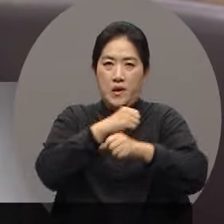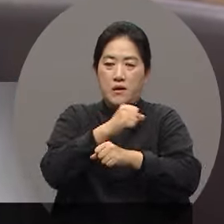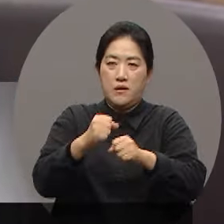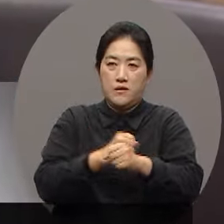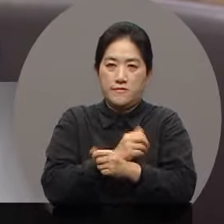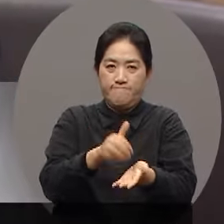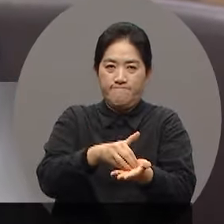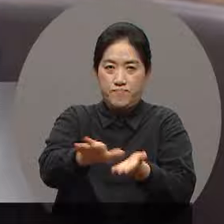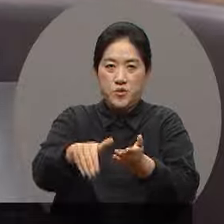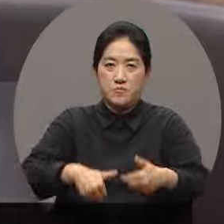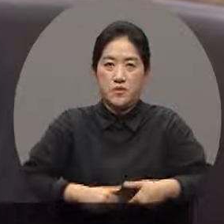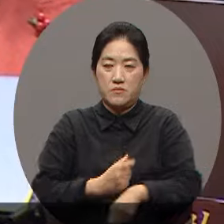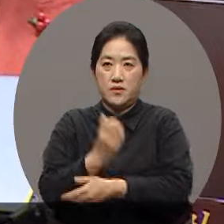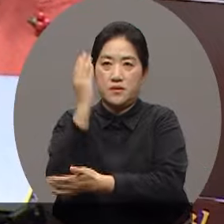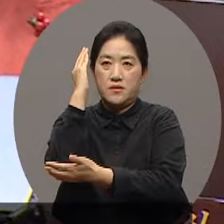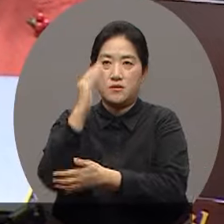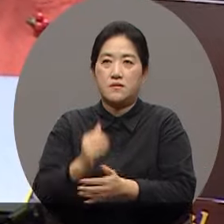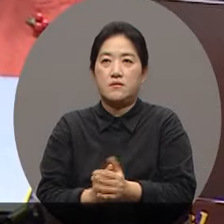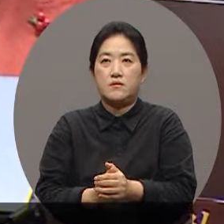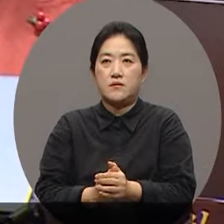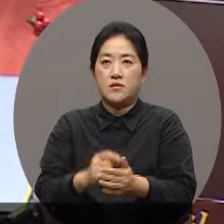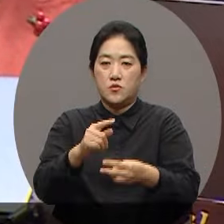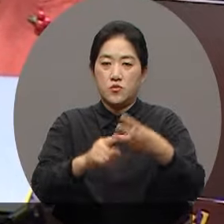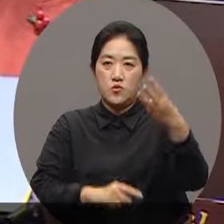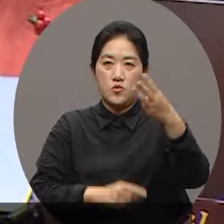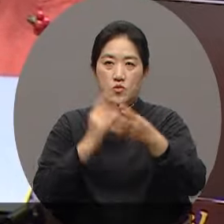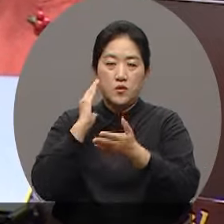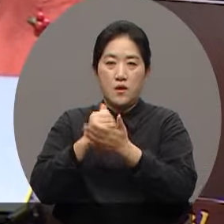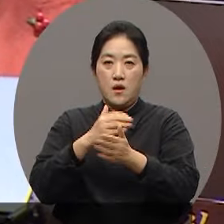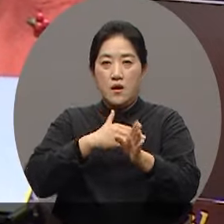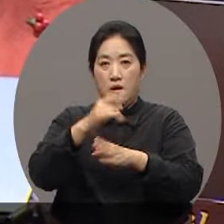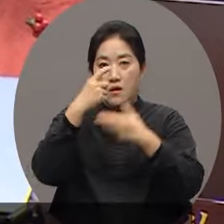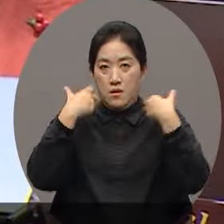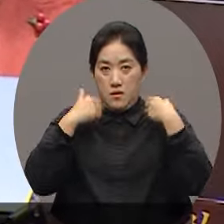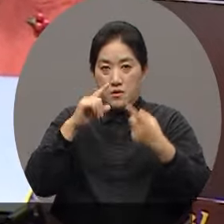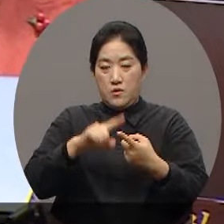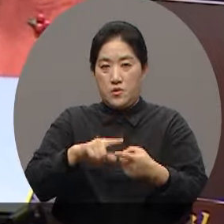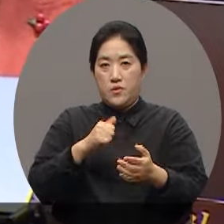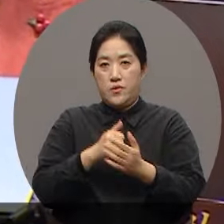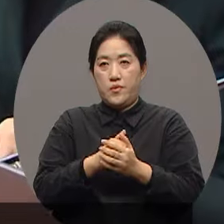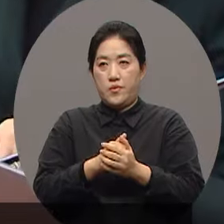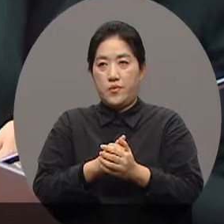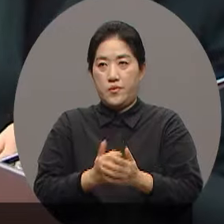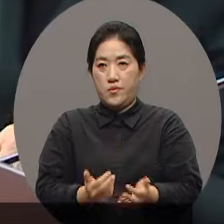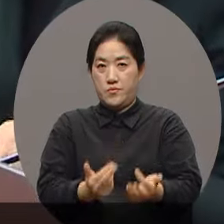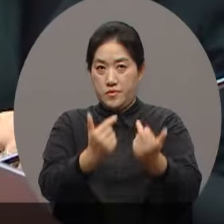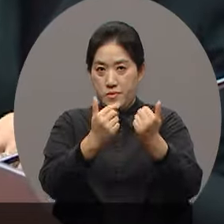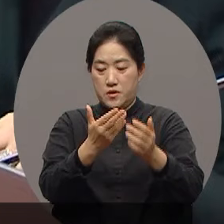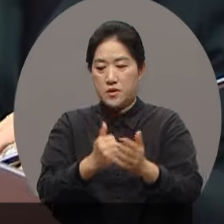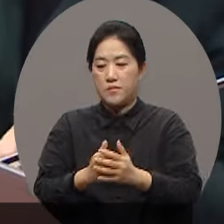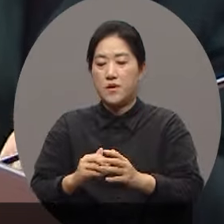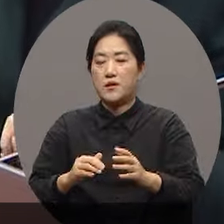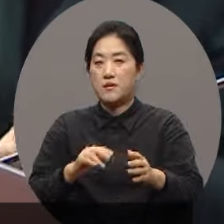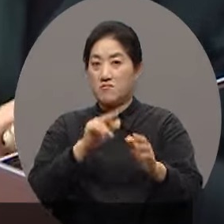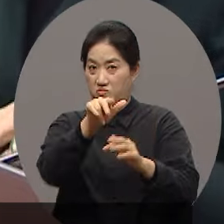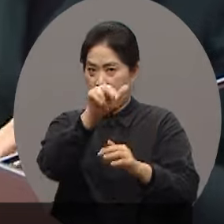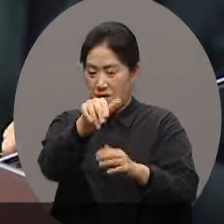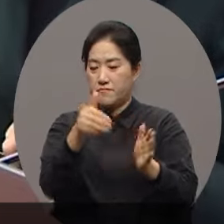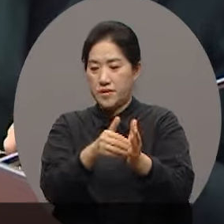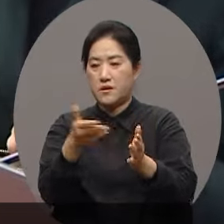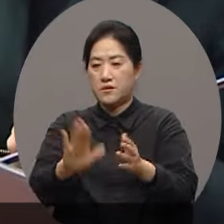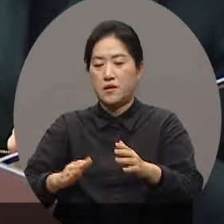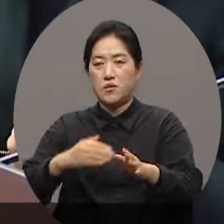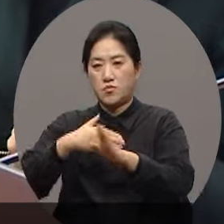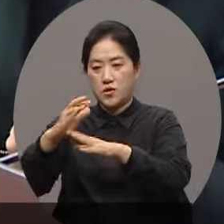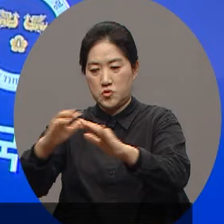나가야 한다고 덧붙였습니다. 윤 대통령은 북한 정권에 대한 비판과 달리 북한 주민에 대해서는